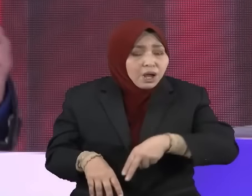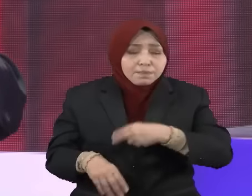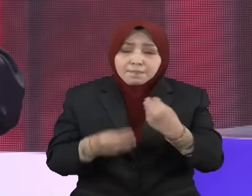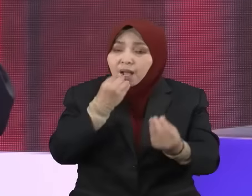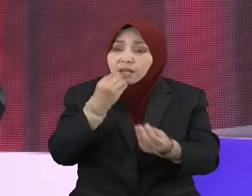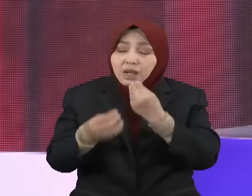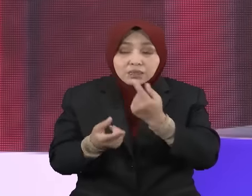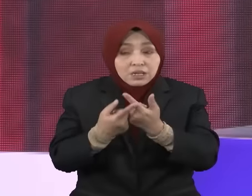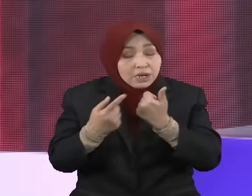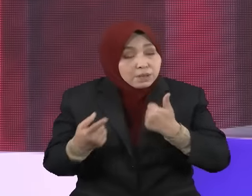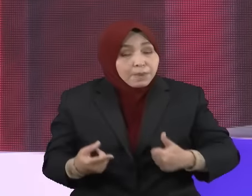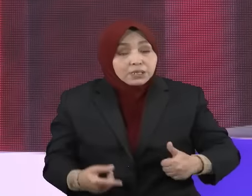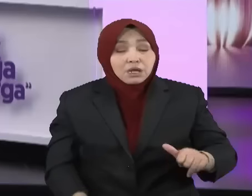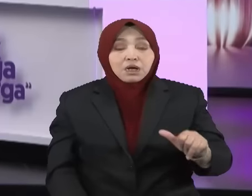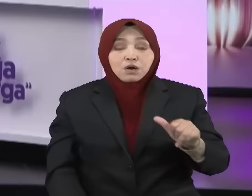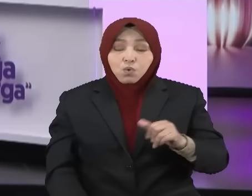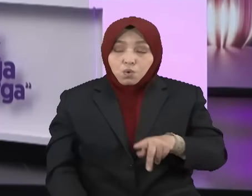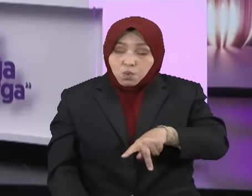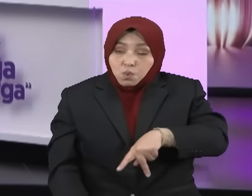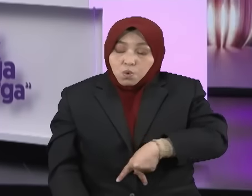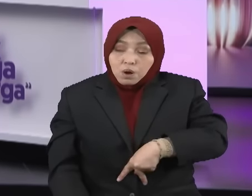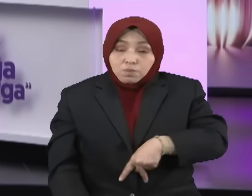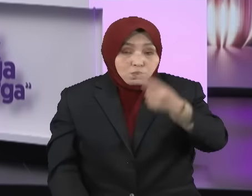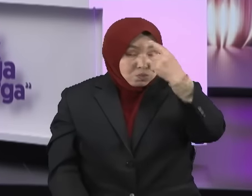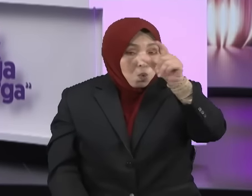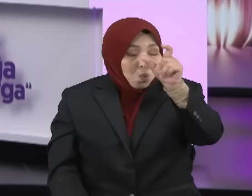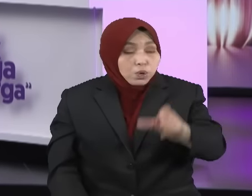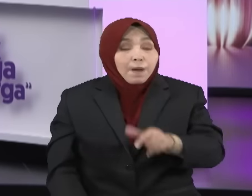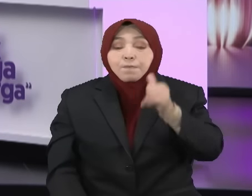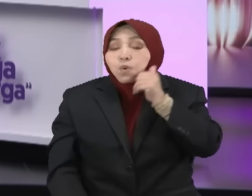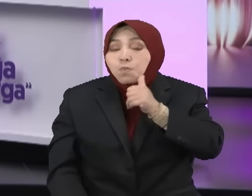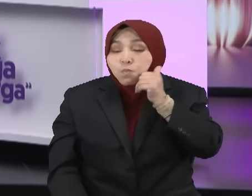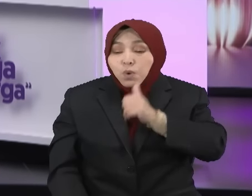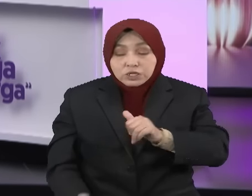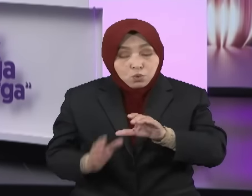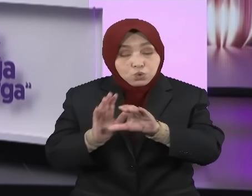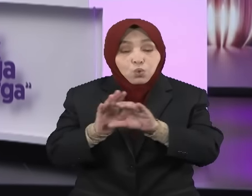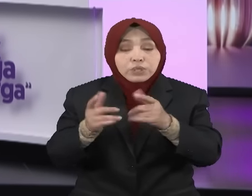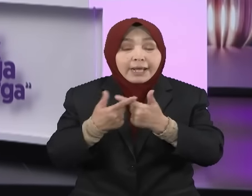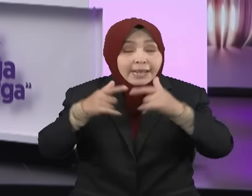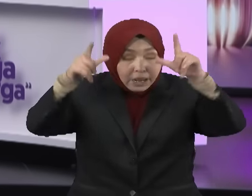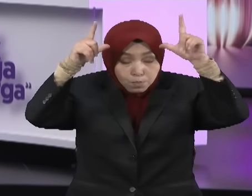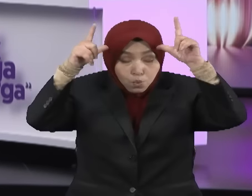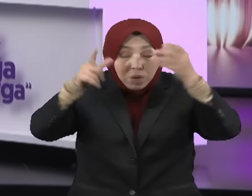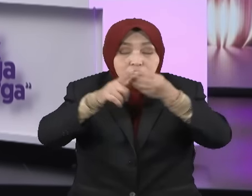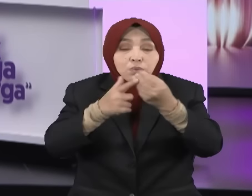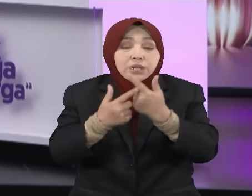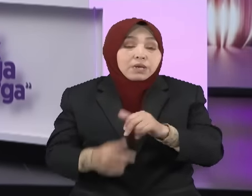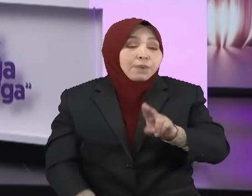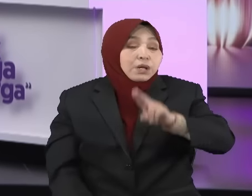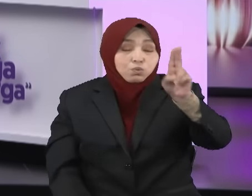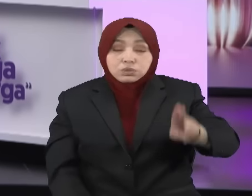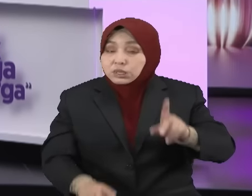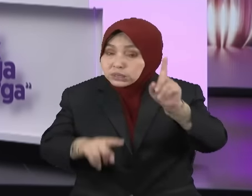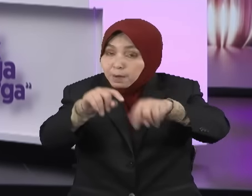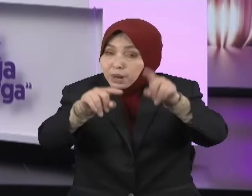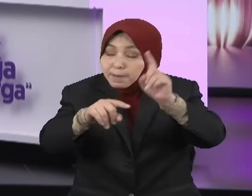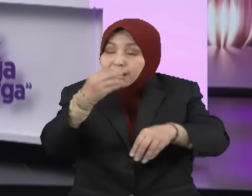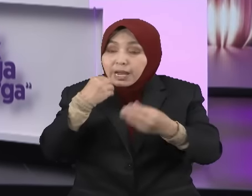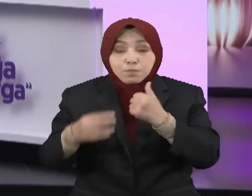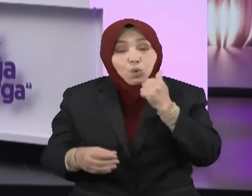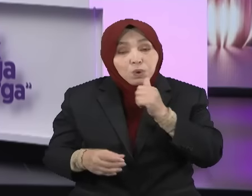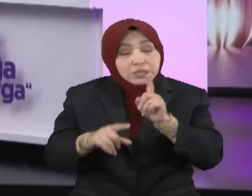makan daripada arham, daripada rahim untuk orang perempuan contohnya, oh, ya. Daripada lembu ke, daripada unta, jangan makan. Yang orang